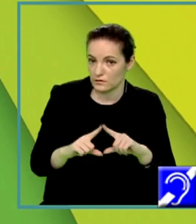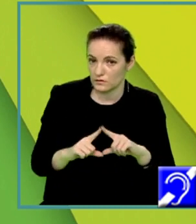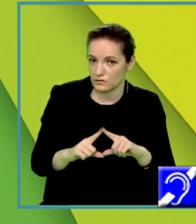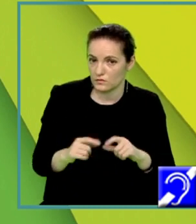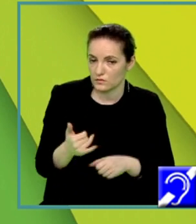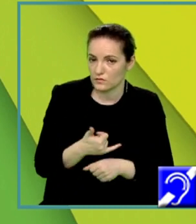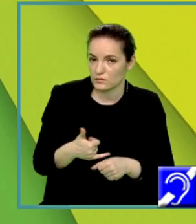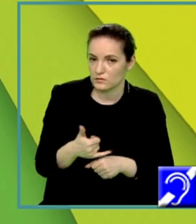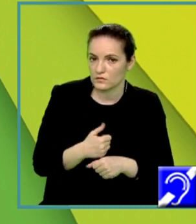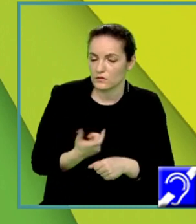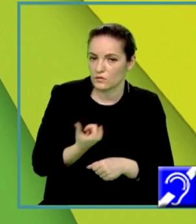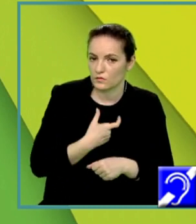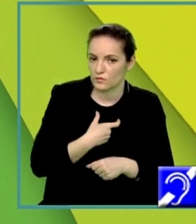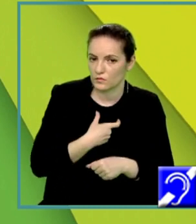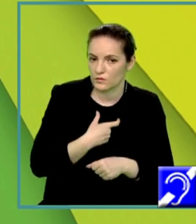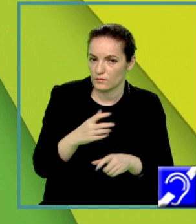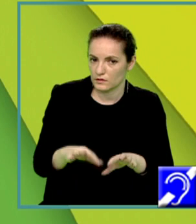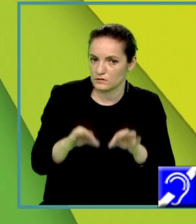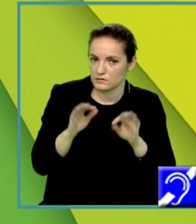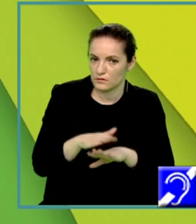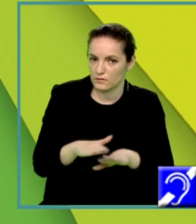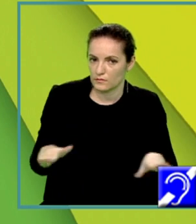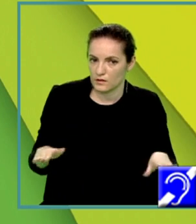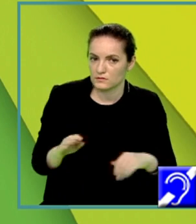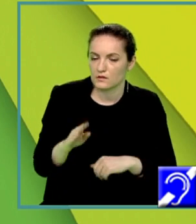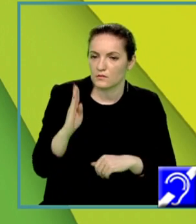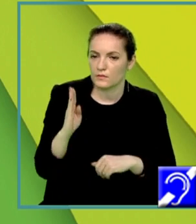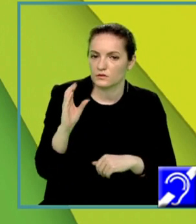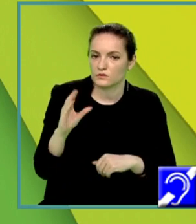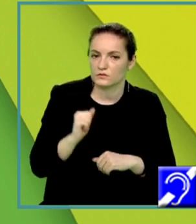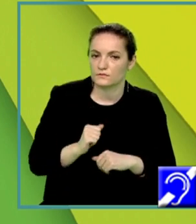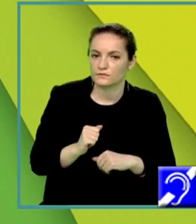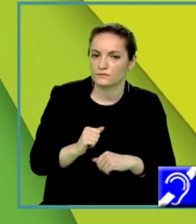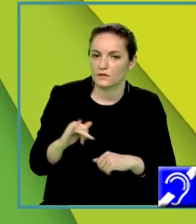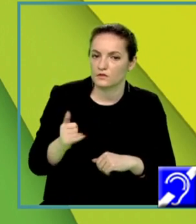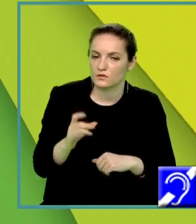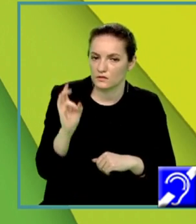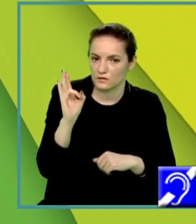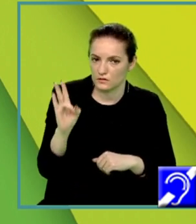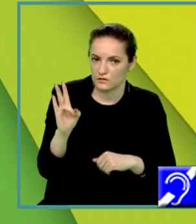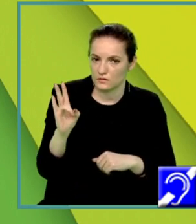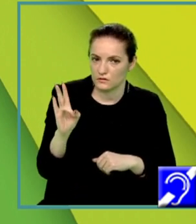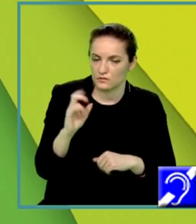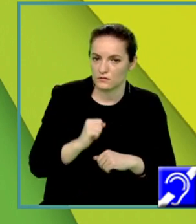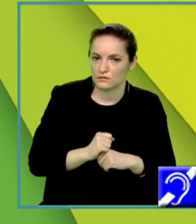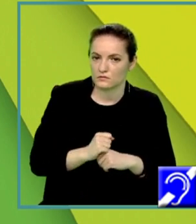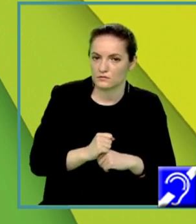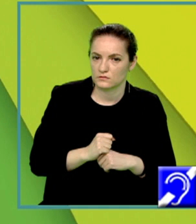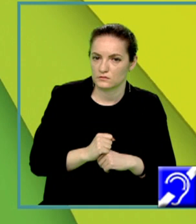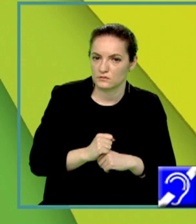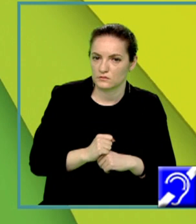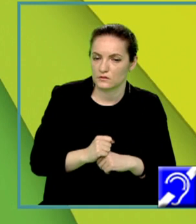nostru, observăm că putem lua ca bază BC și ca înălțime, pentru că O